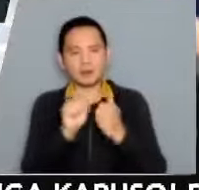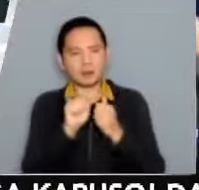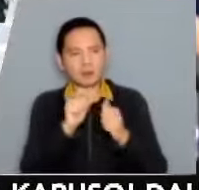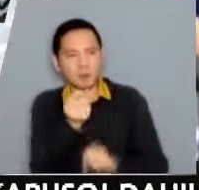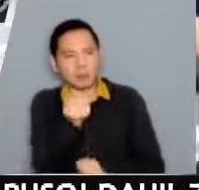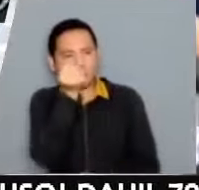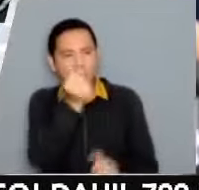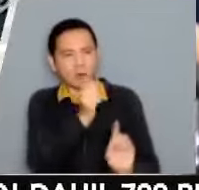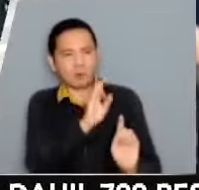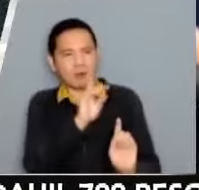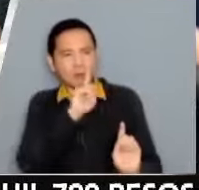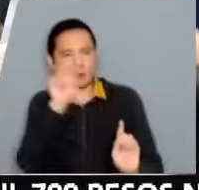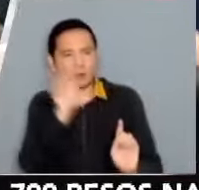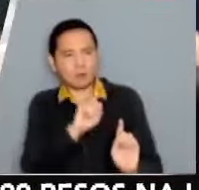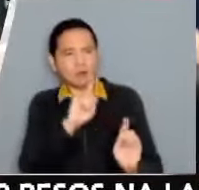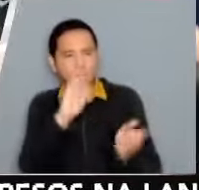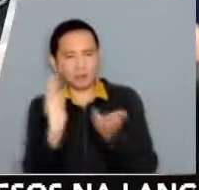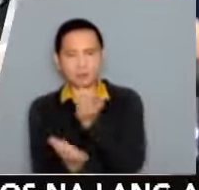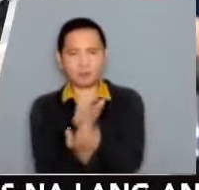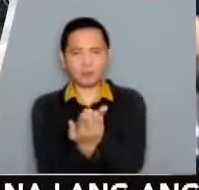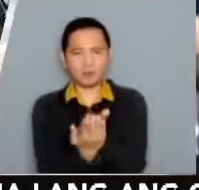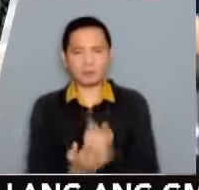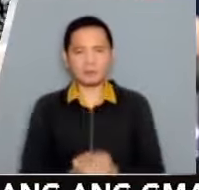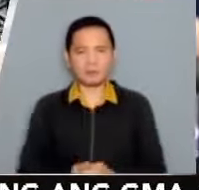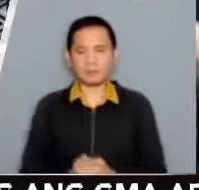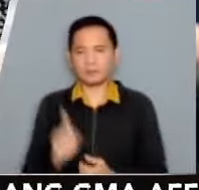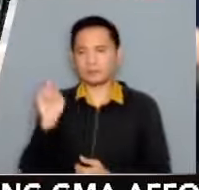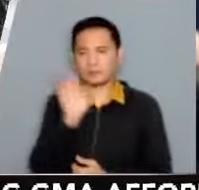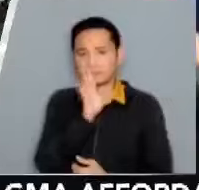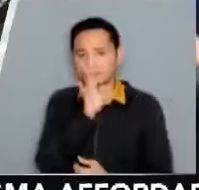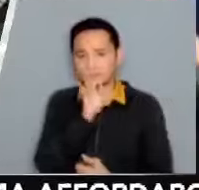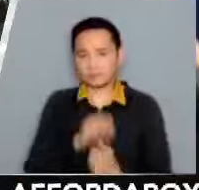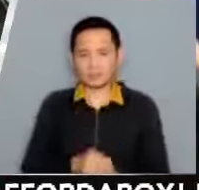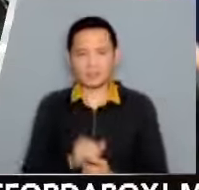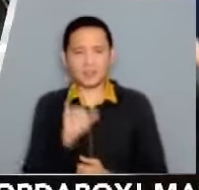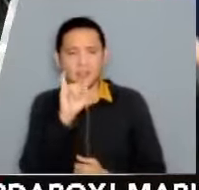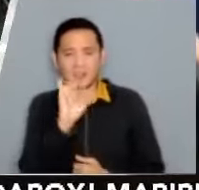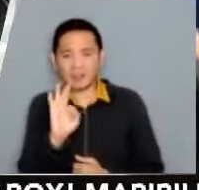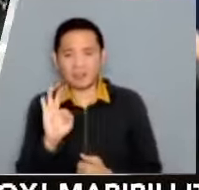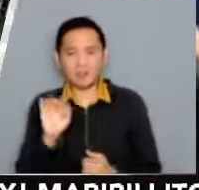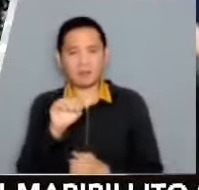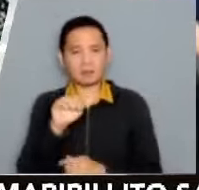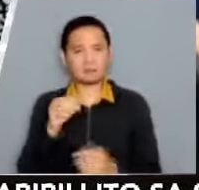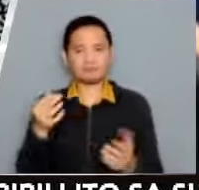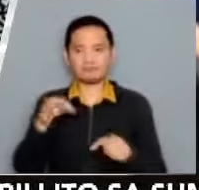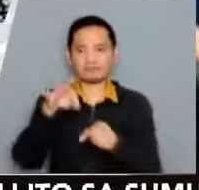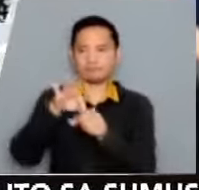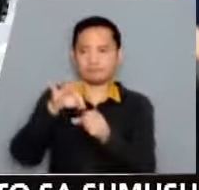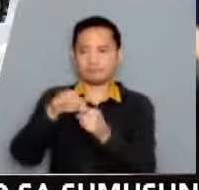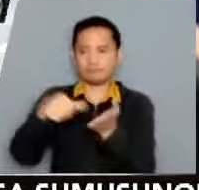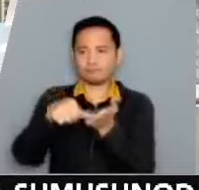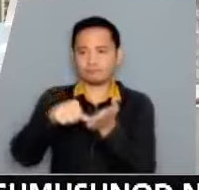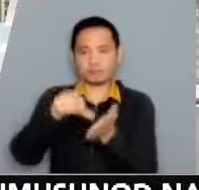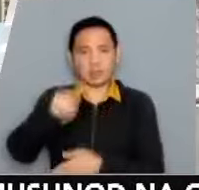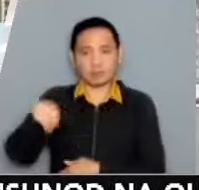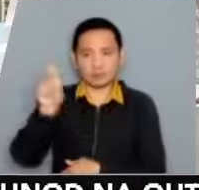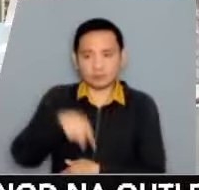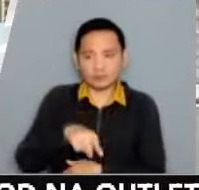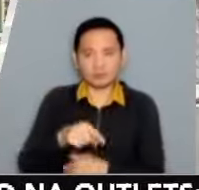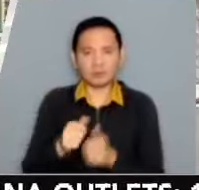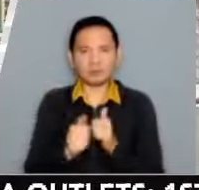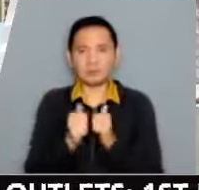Baka po kasi hindi tayo makapagtuloy ng automated election kung sakasakali pong mapapahinto tayo sa ating ginagawa.